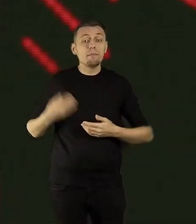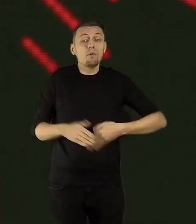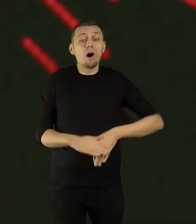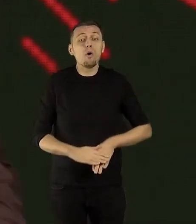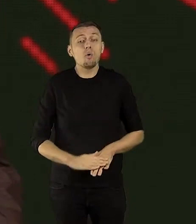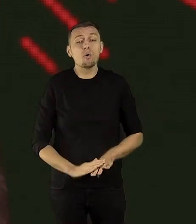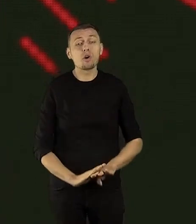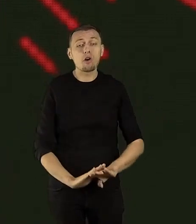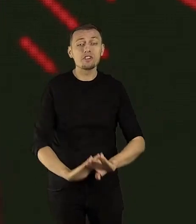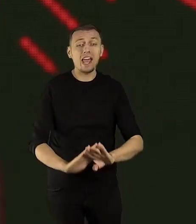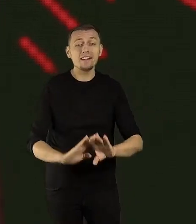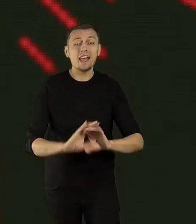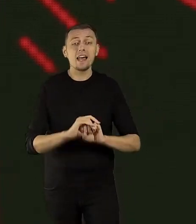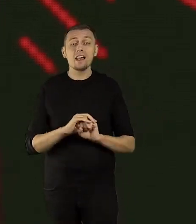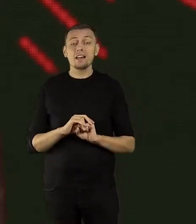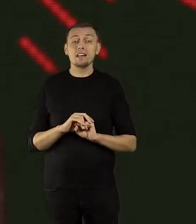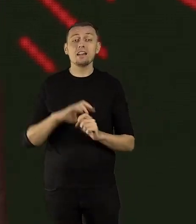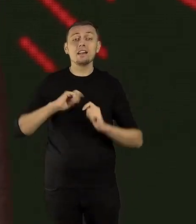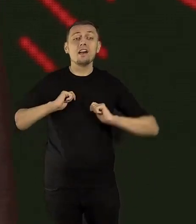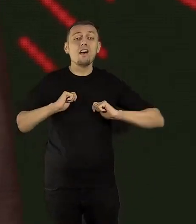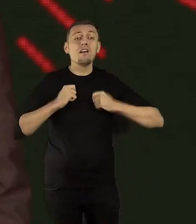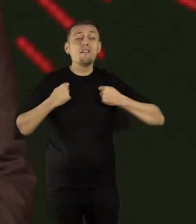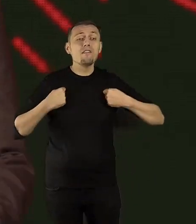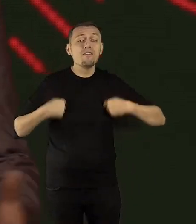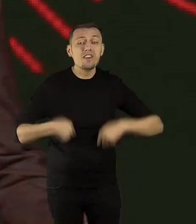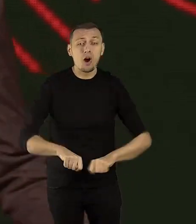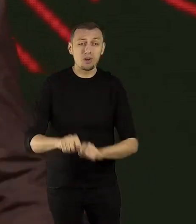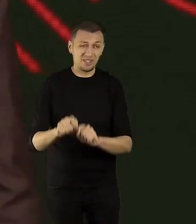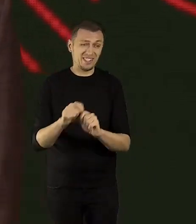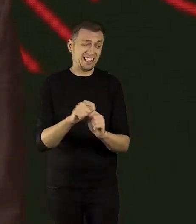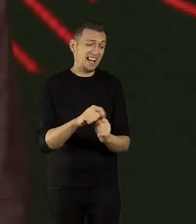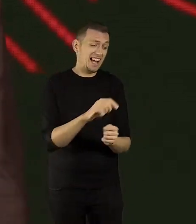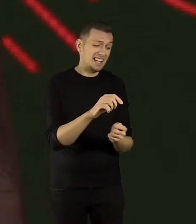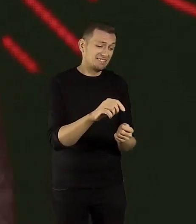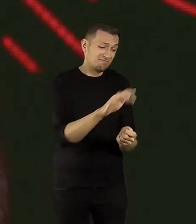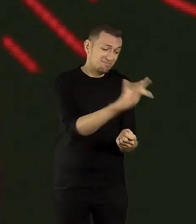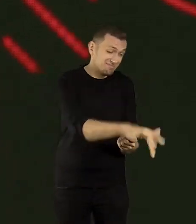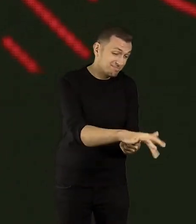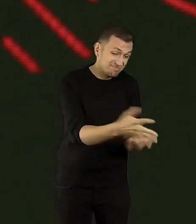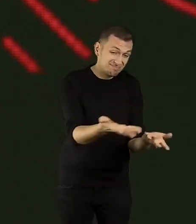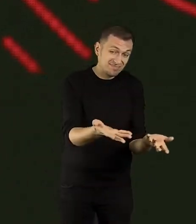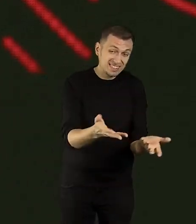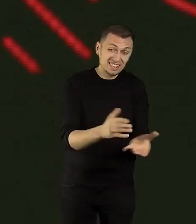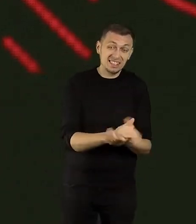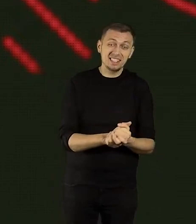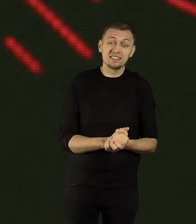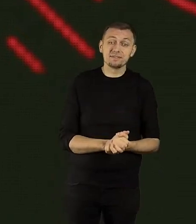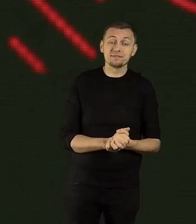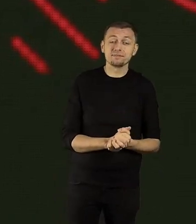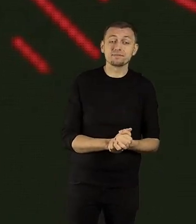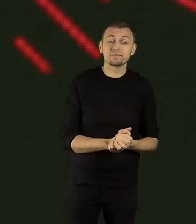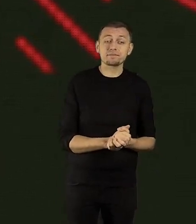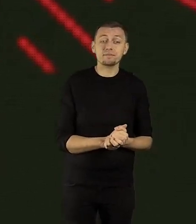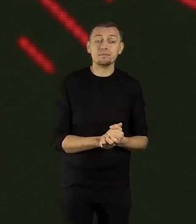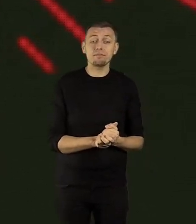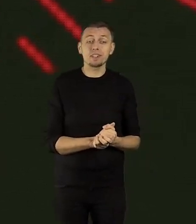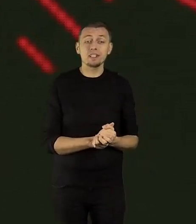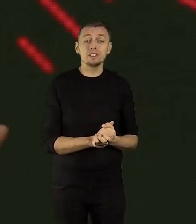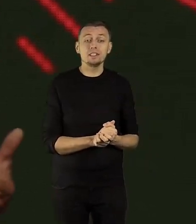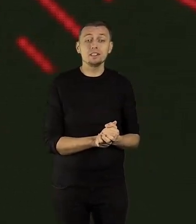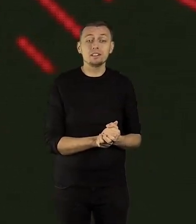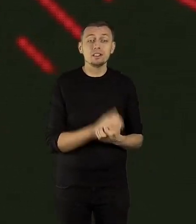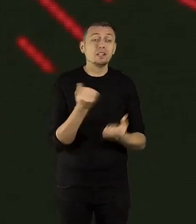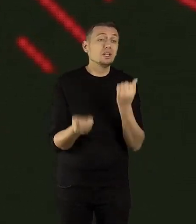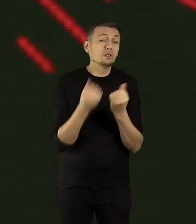rodzinie najprawdopodobniej, przynajmniej ze strony mamy, nastoletnich rodziców, położony w korycie